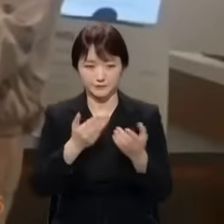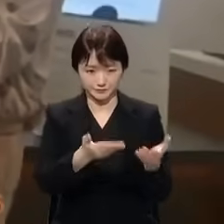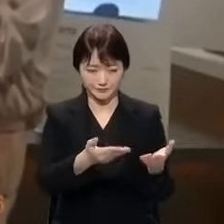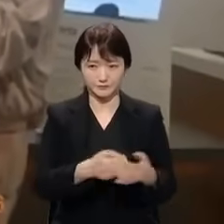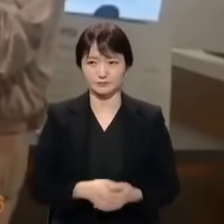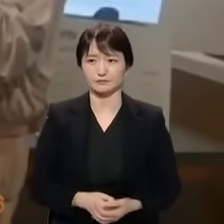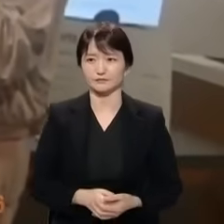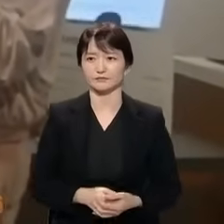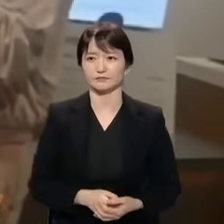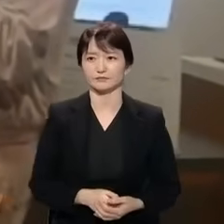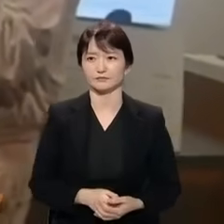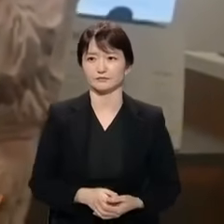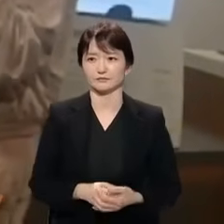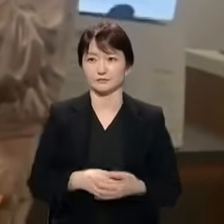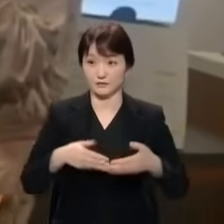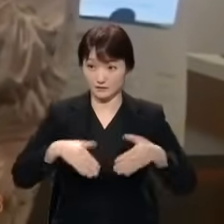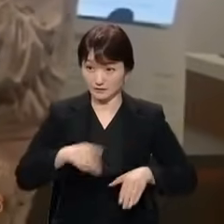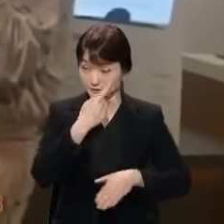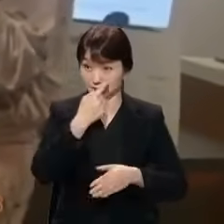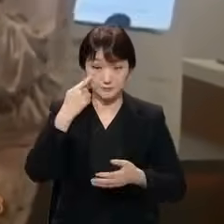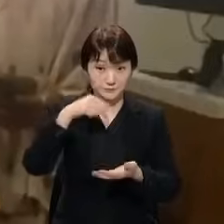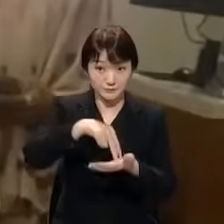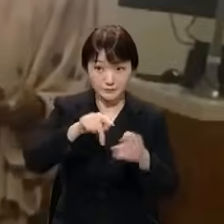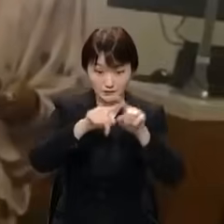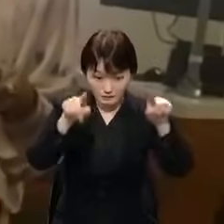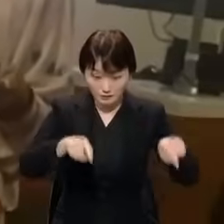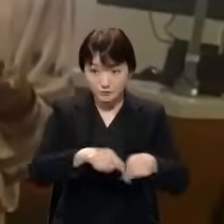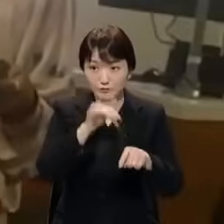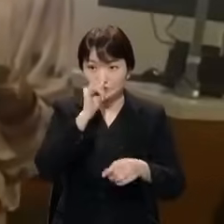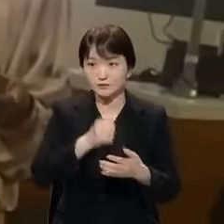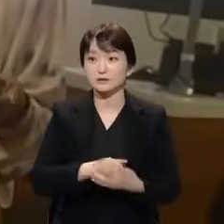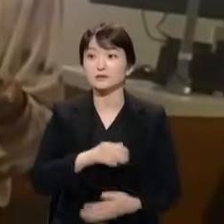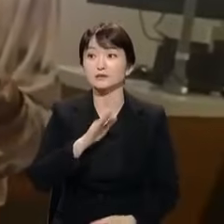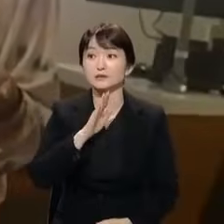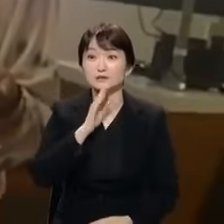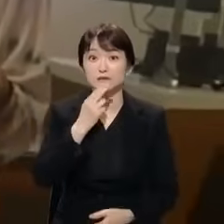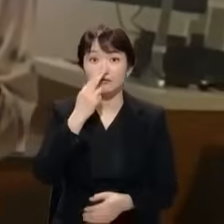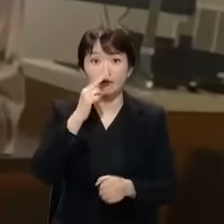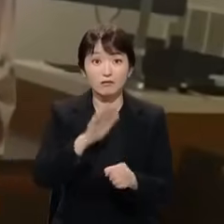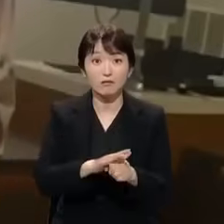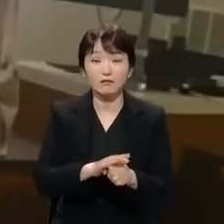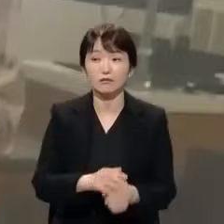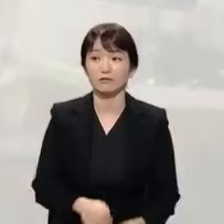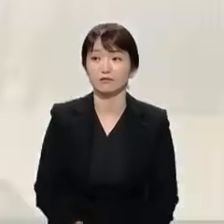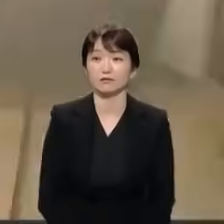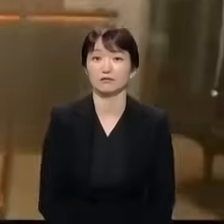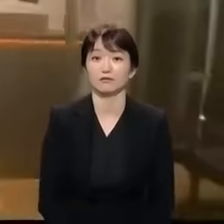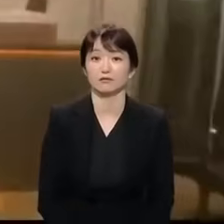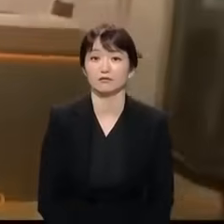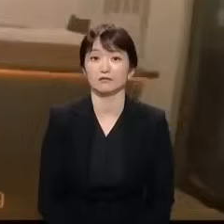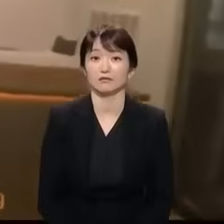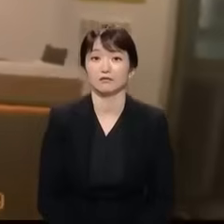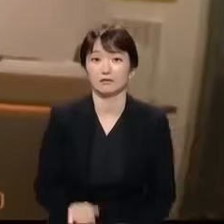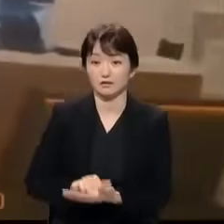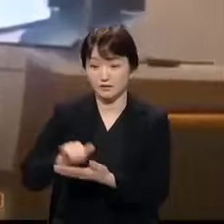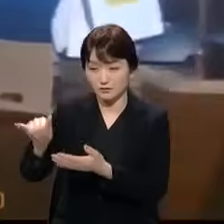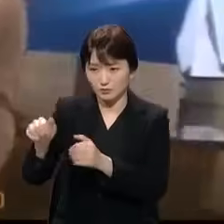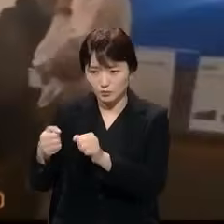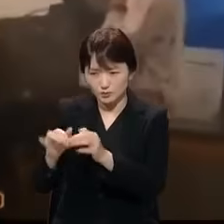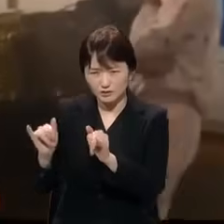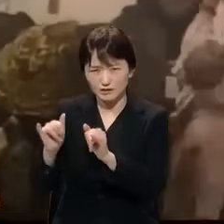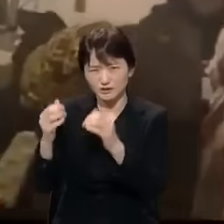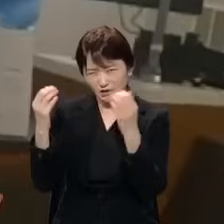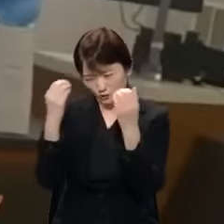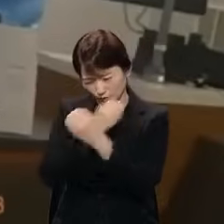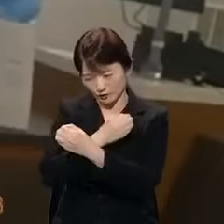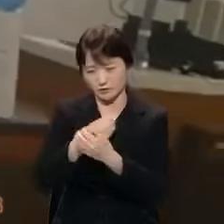Okay. I have birth certificates. I have anything you want to know. Okay. That's crazy. Okay. 자, 항공기 조종사의